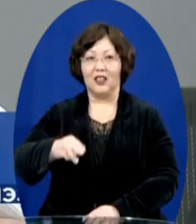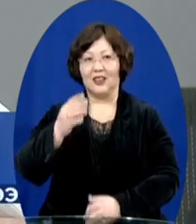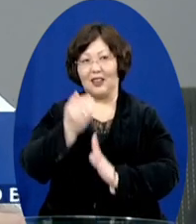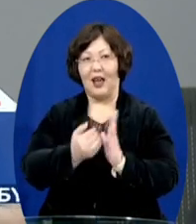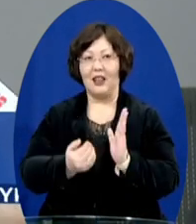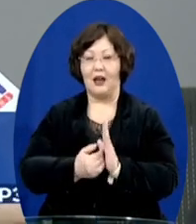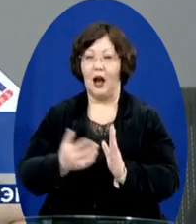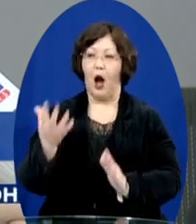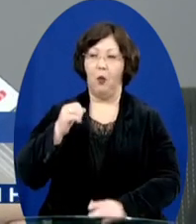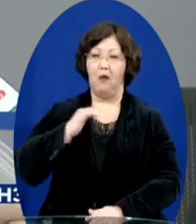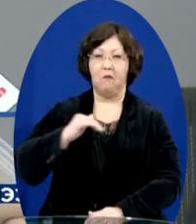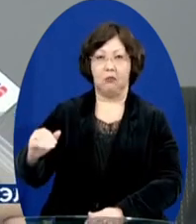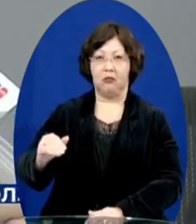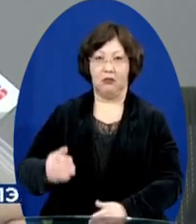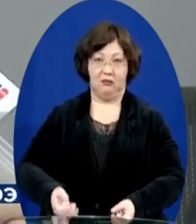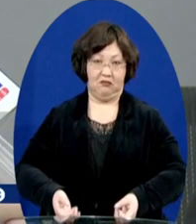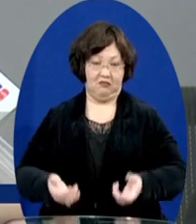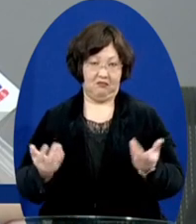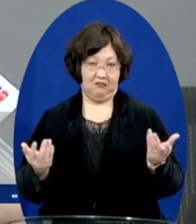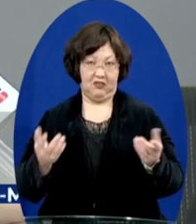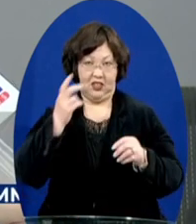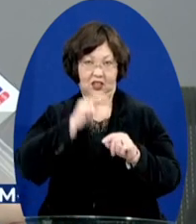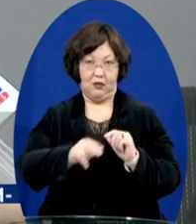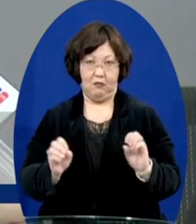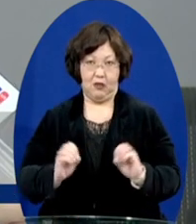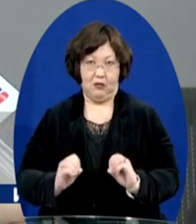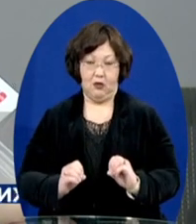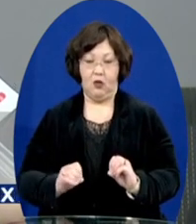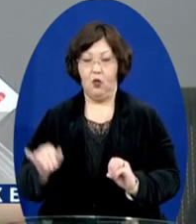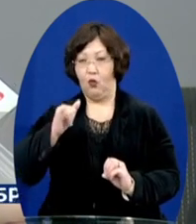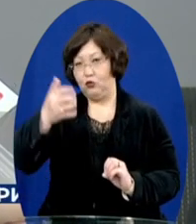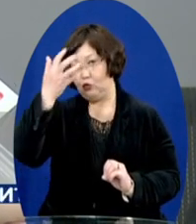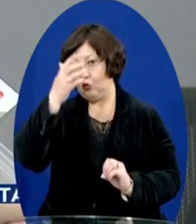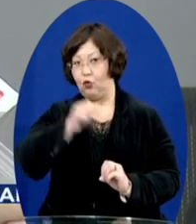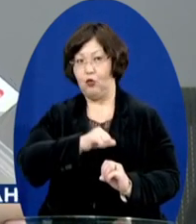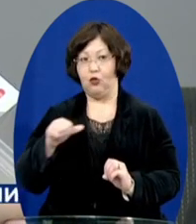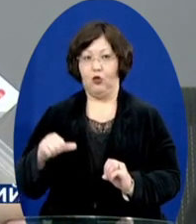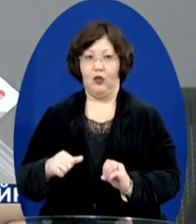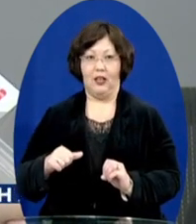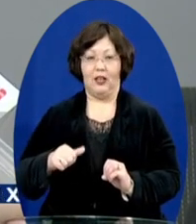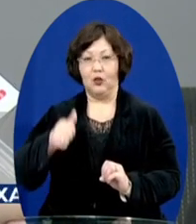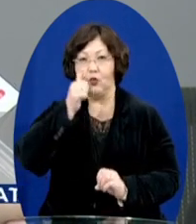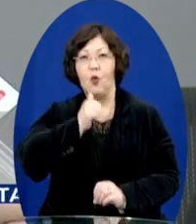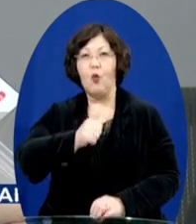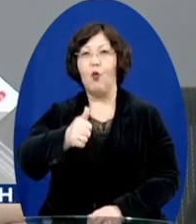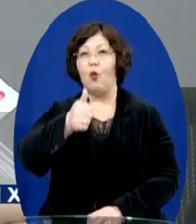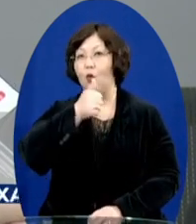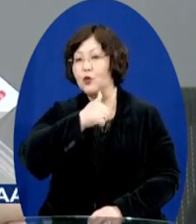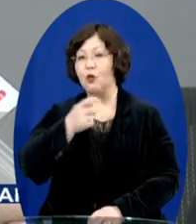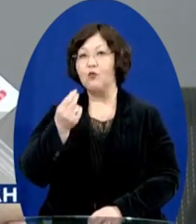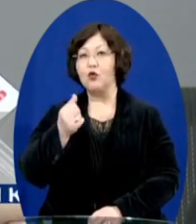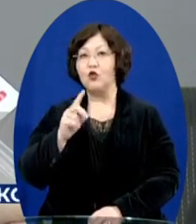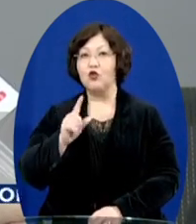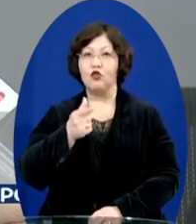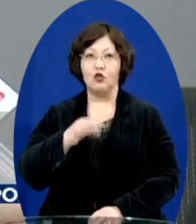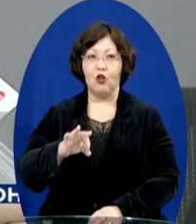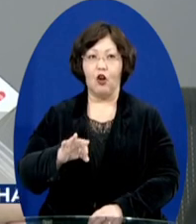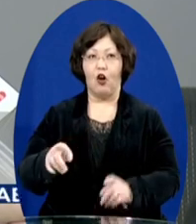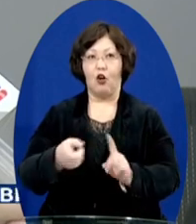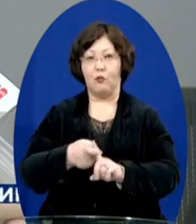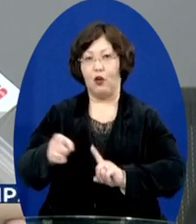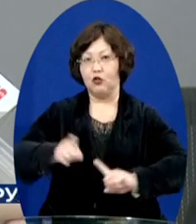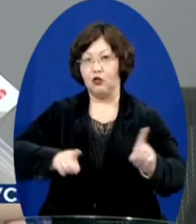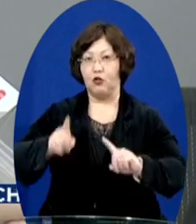октоос авч хилцэхгүй байна. Тэгэхээр бид бол түрүүнд хэллээ улс төр бол юу их тийм даалтад хөрөнгө мөнгөний өрсөлдөөн